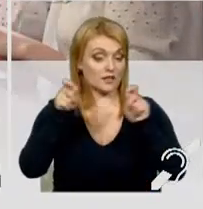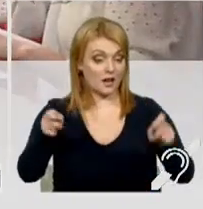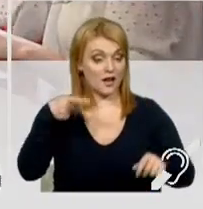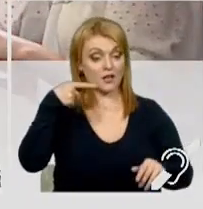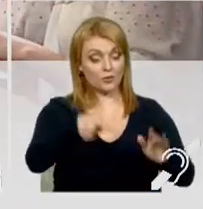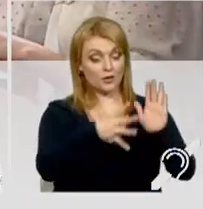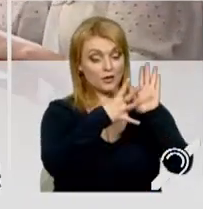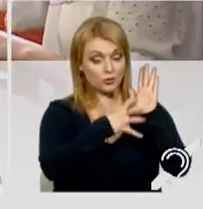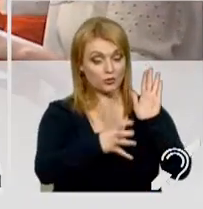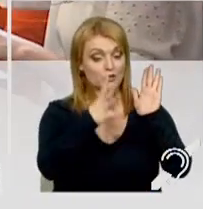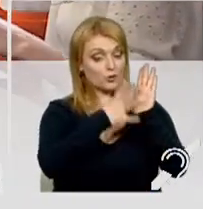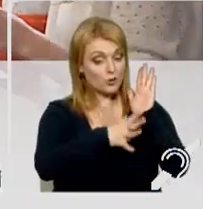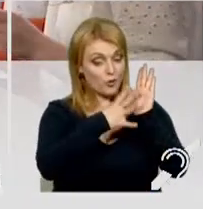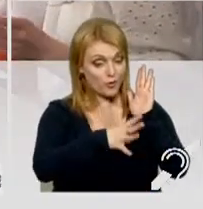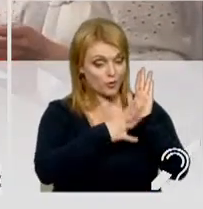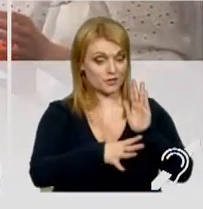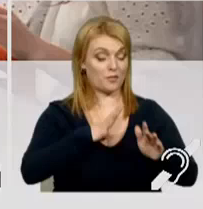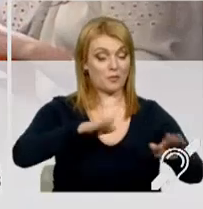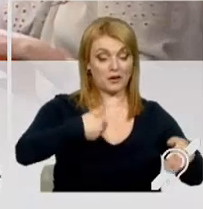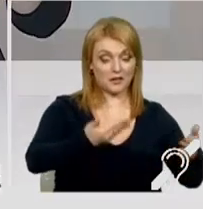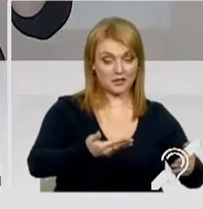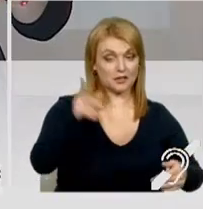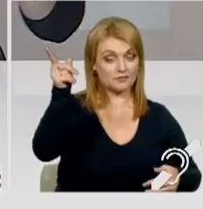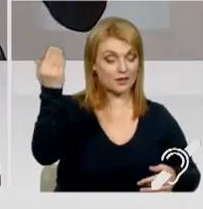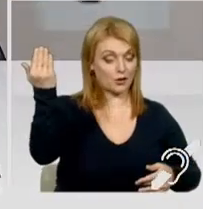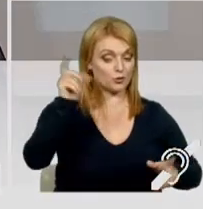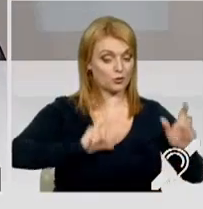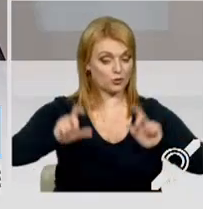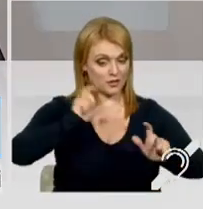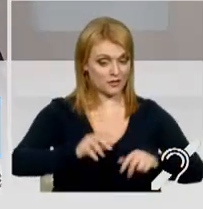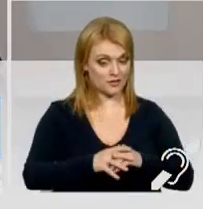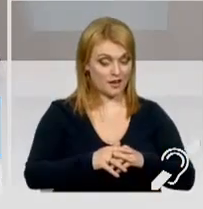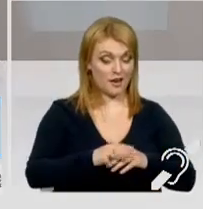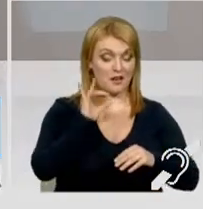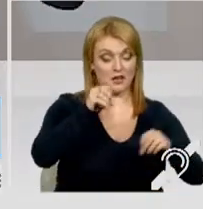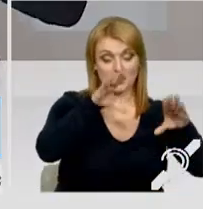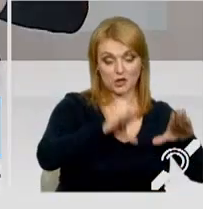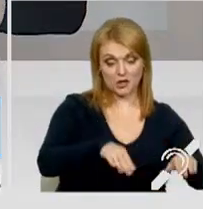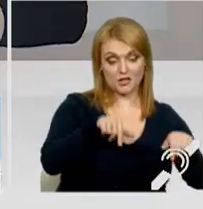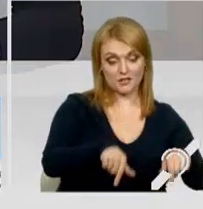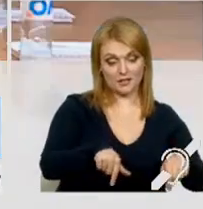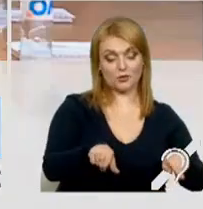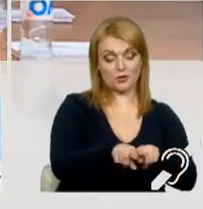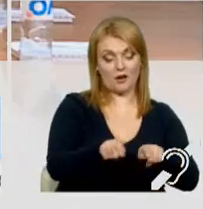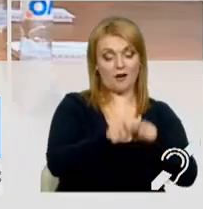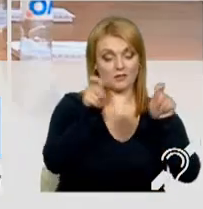la inițiativa unor studenți și doctoranți. Filiala Ascor Chișinău își propune să încurajeze pe tinerii ortodoxi români